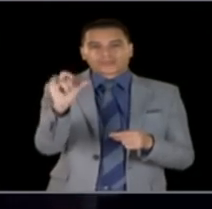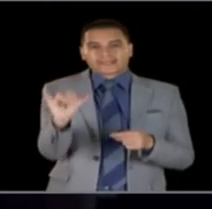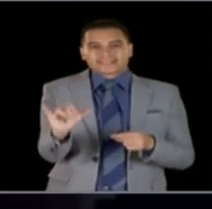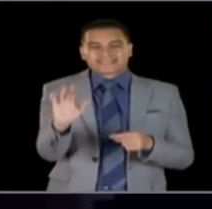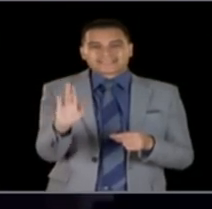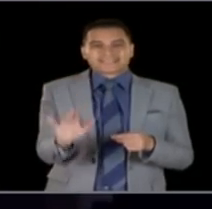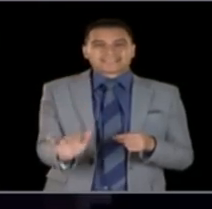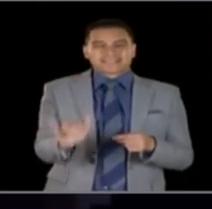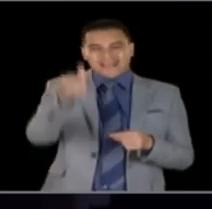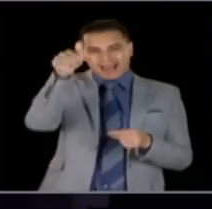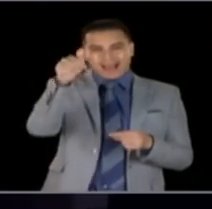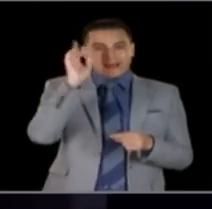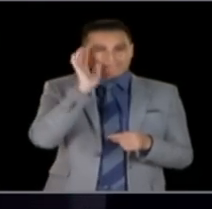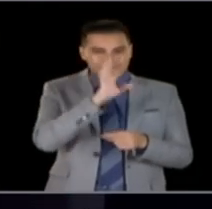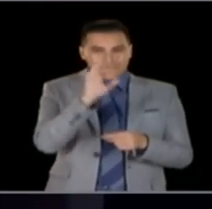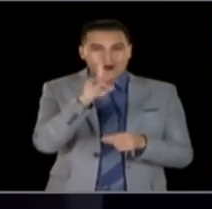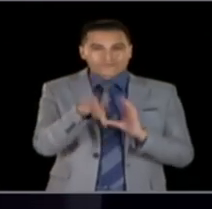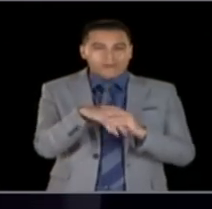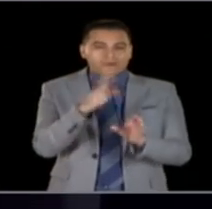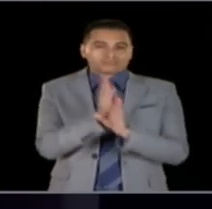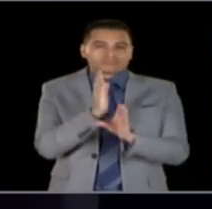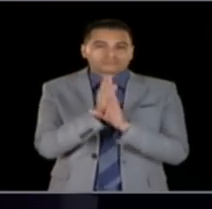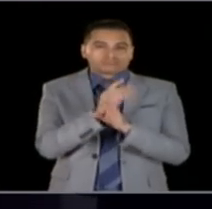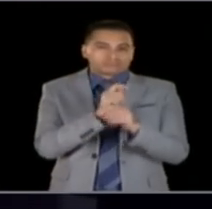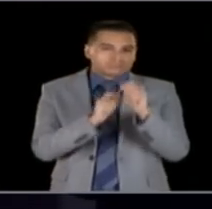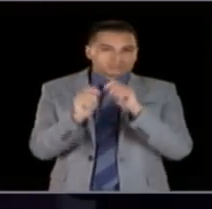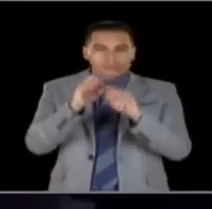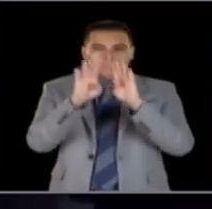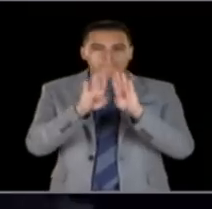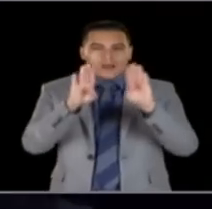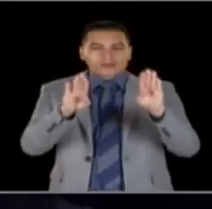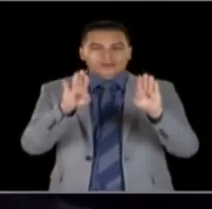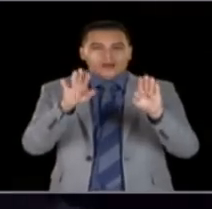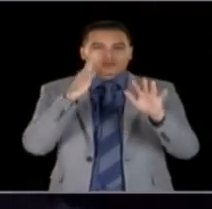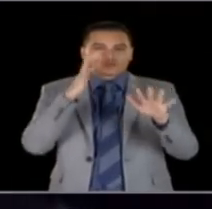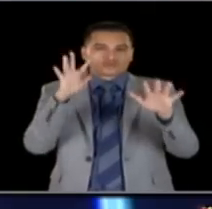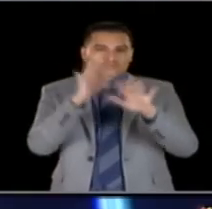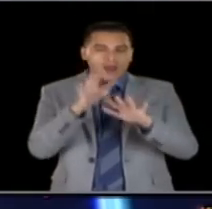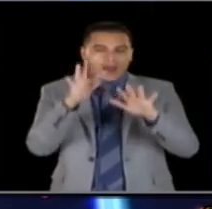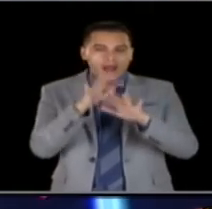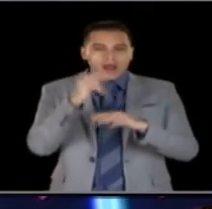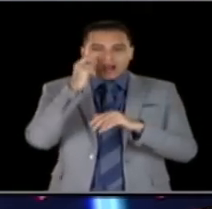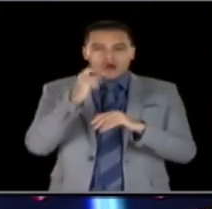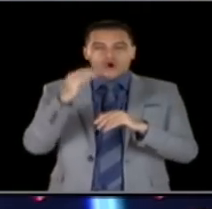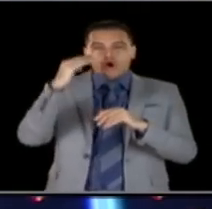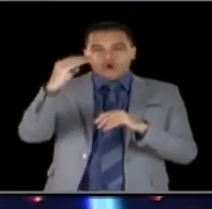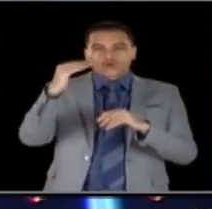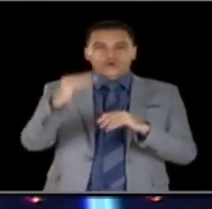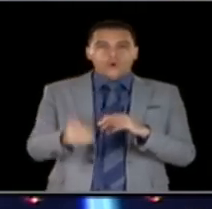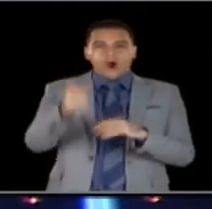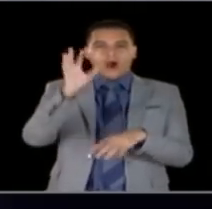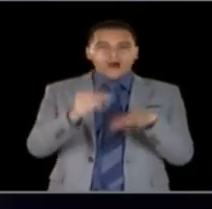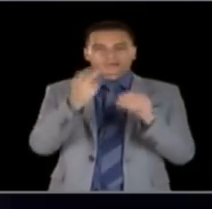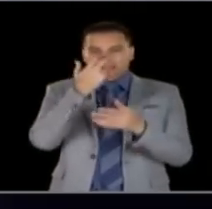وصف شخصية جحا التراثية بتجسيد المستعمر والحالة